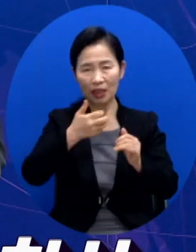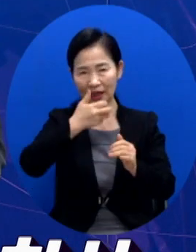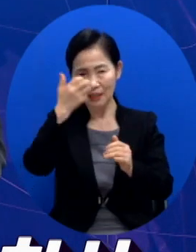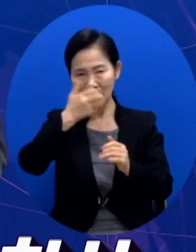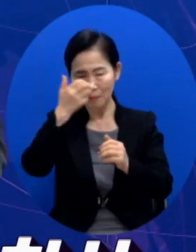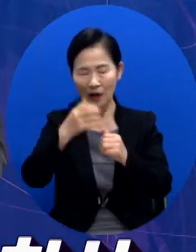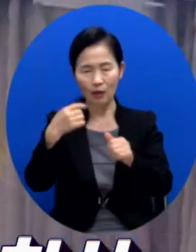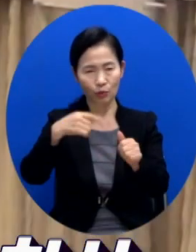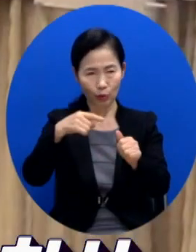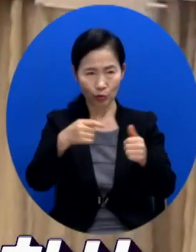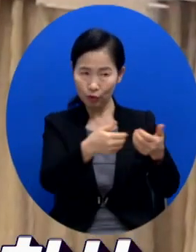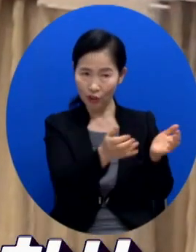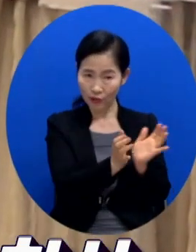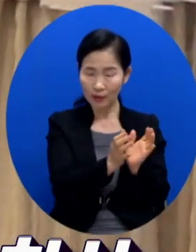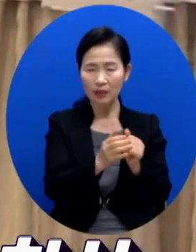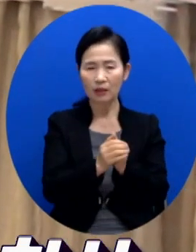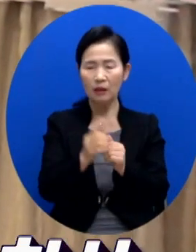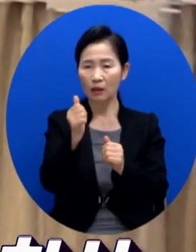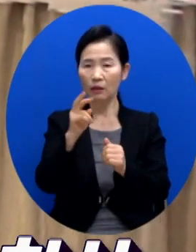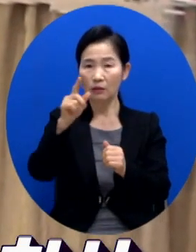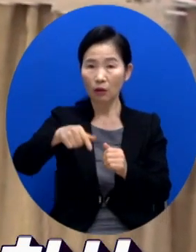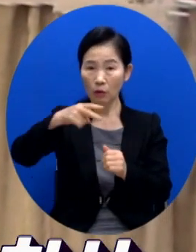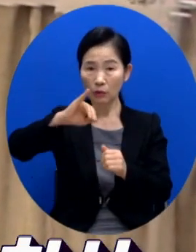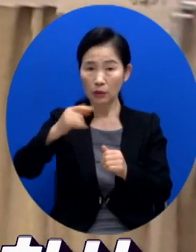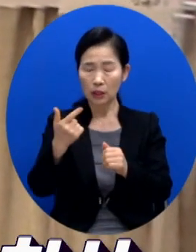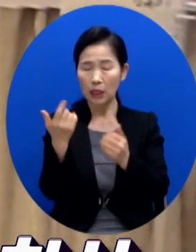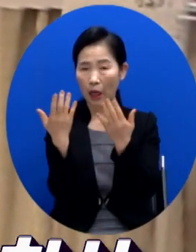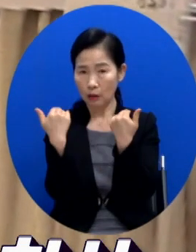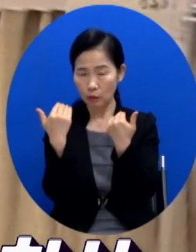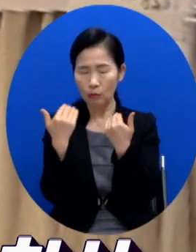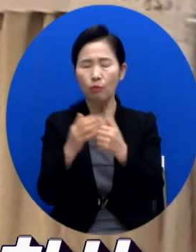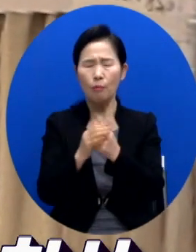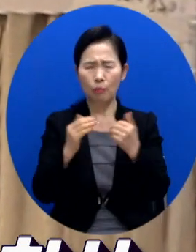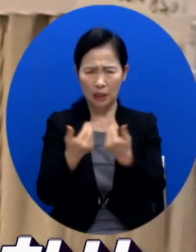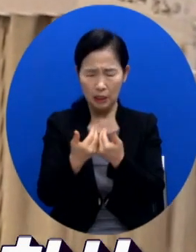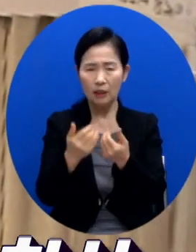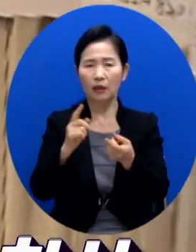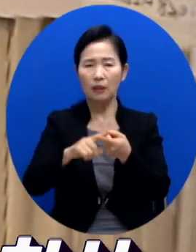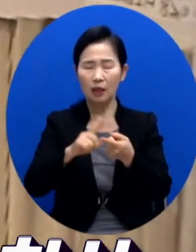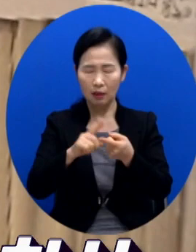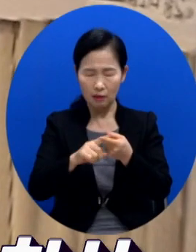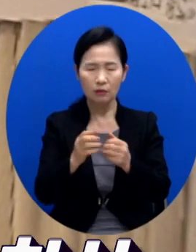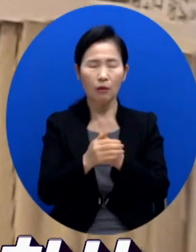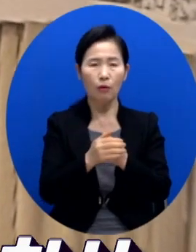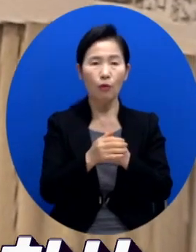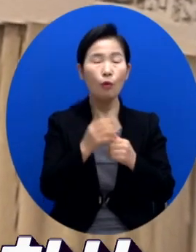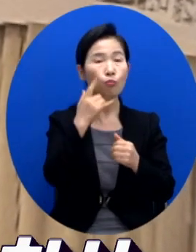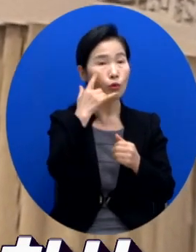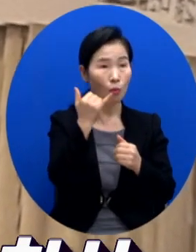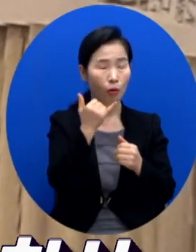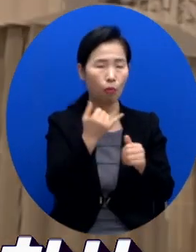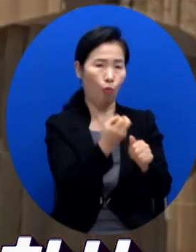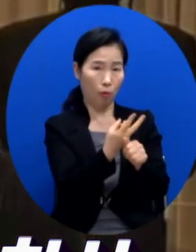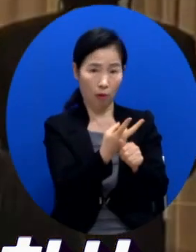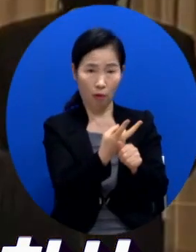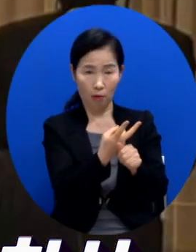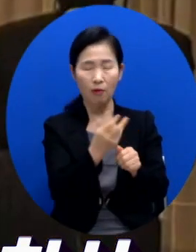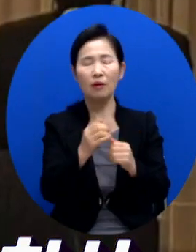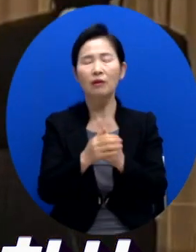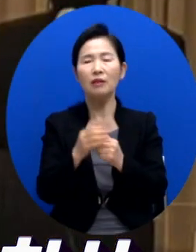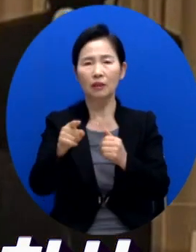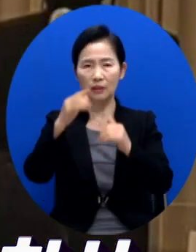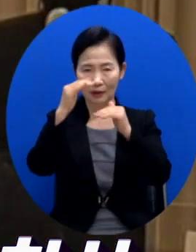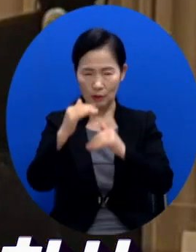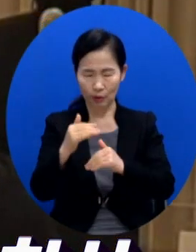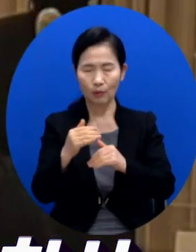국민희망교육연대가 혁신학교를 반대한다는 이유로 학부모들을 고발한 서울시 교육청을 규탄하는 성명을 발표했습니다. 잠시